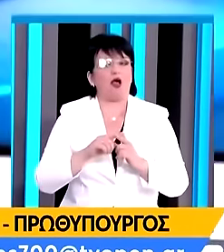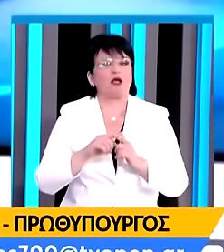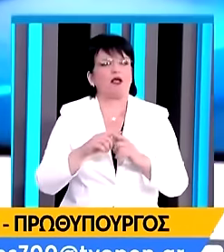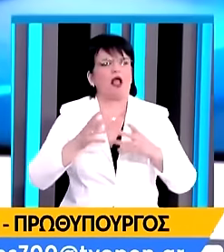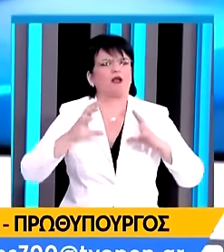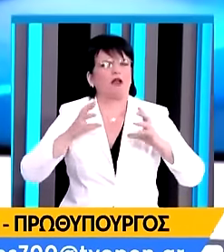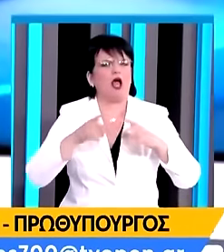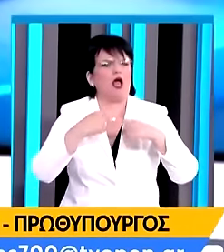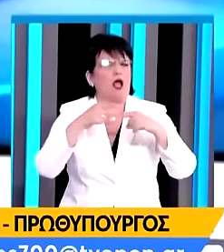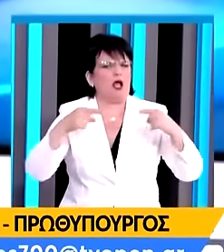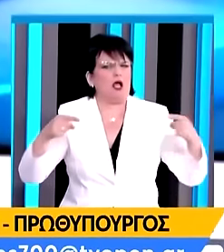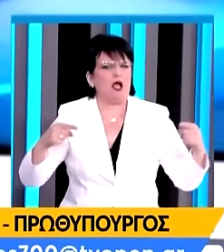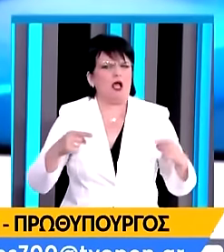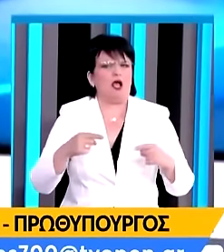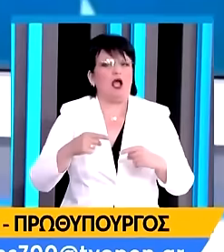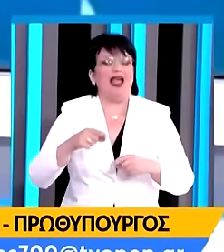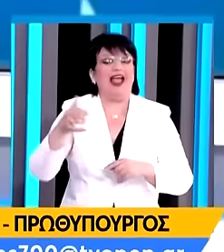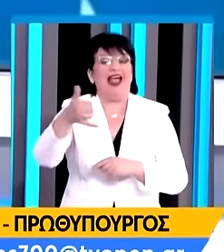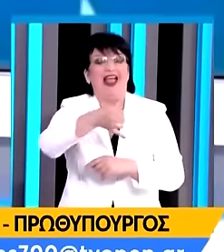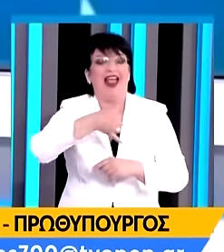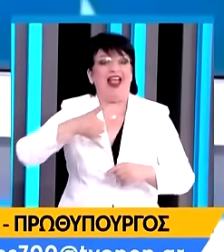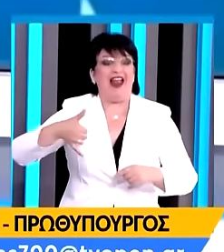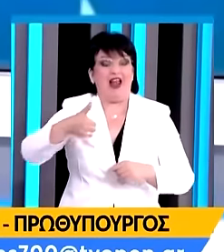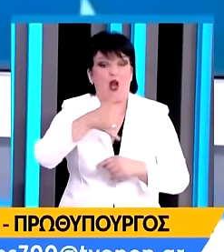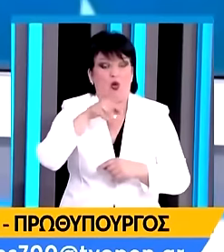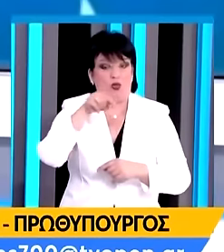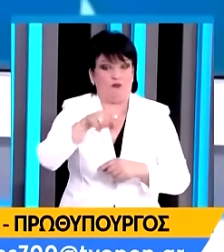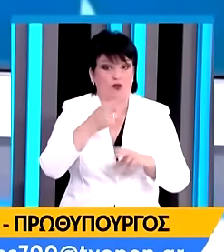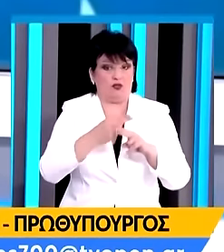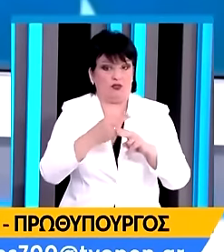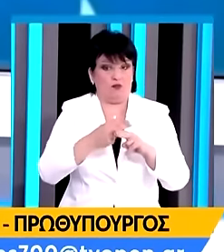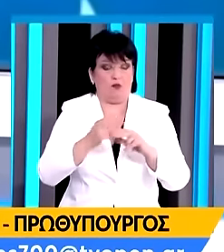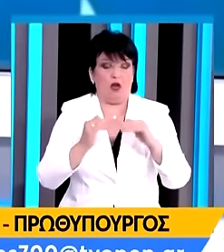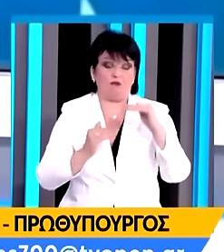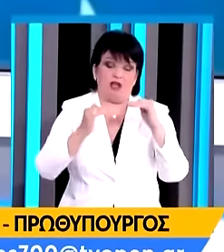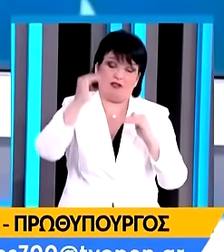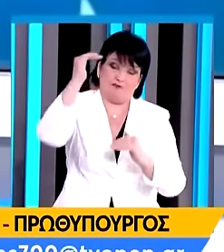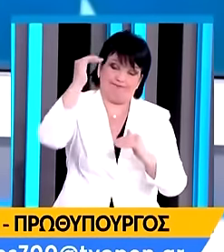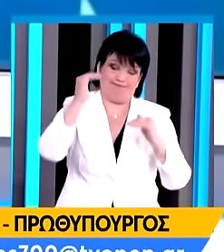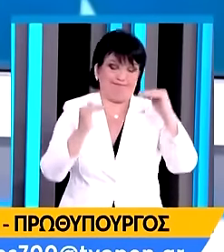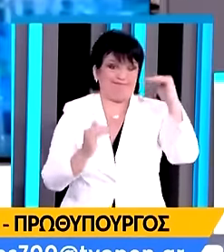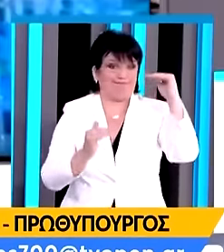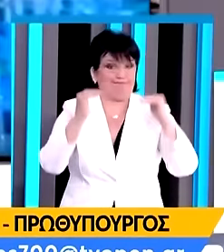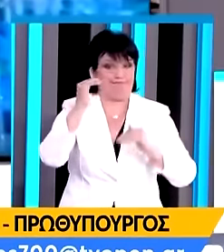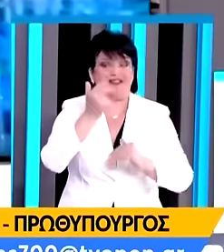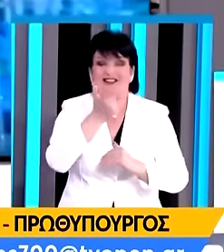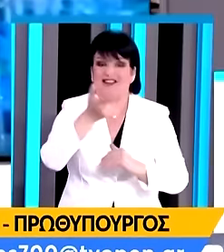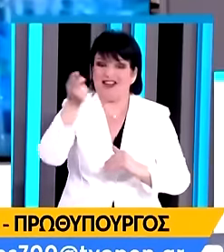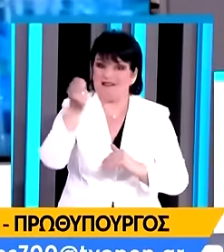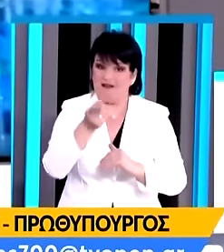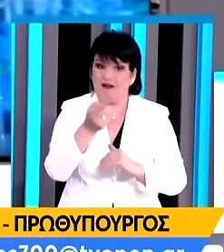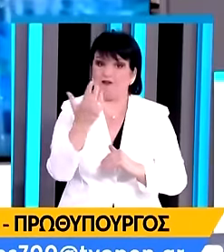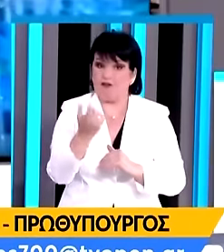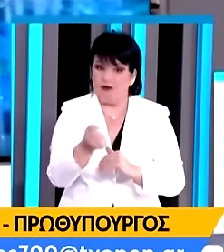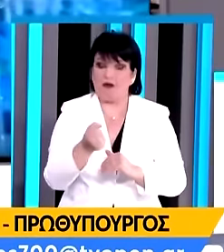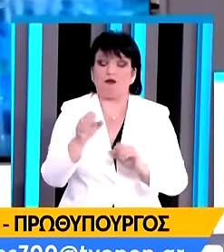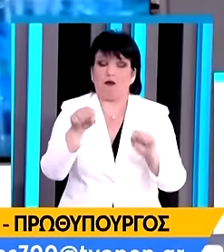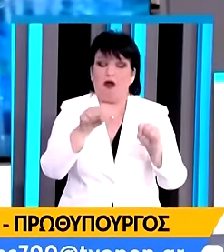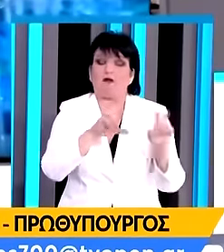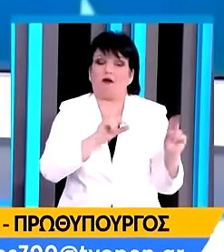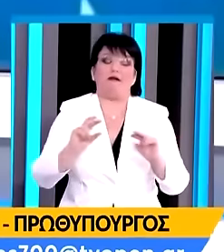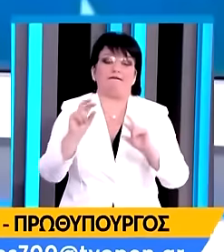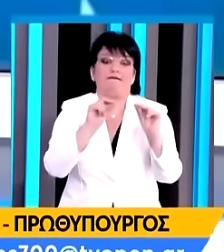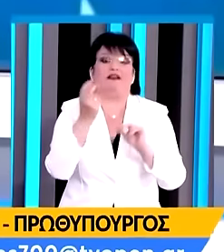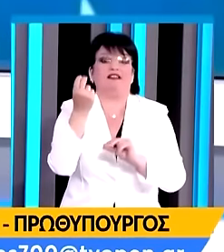Το ελαιόλαδο είναι ένα χρηματιστηριακό αγαθό, το οποίο ανεβοκατεβαίνει δεν και το οποίο οι τιμές καθορίζονται και είναι περίπου ίδιες οι